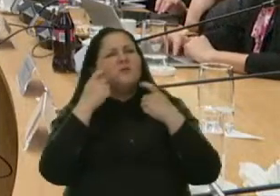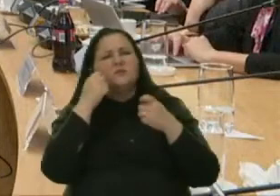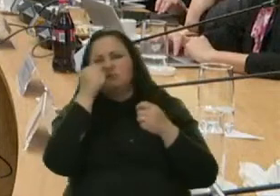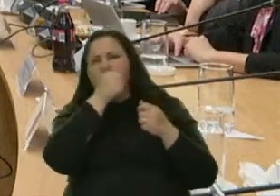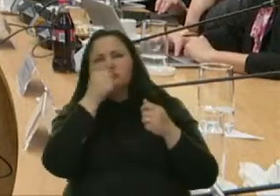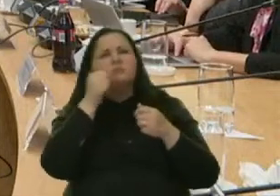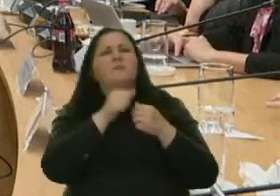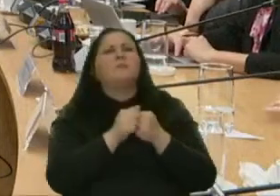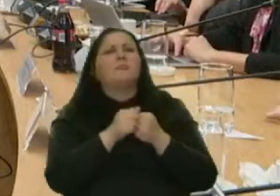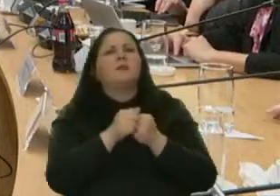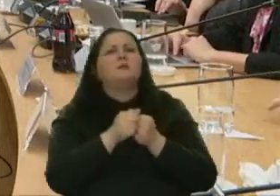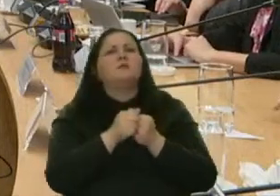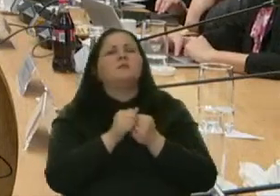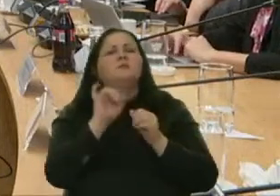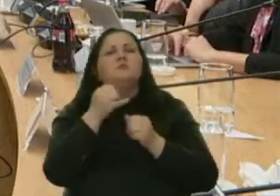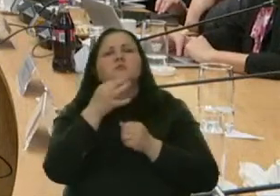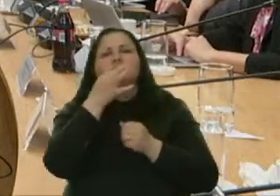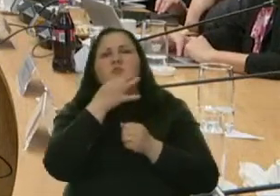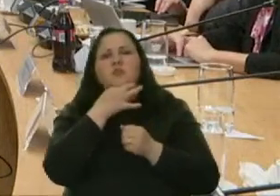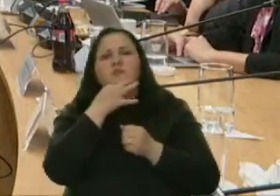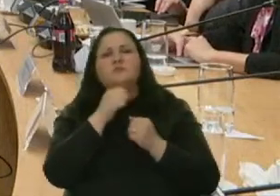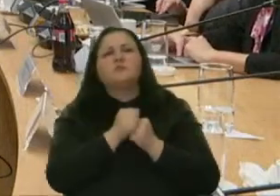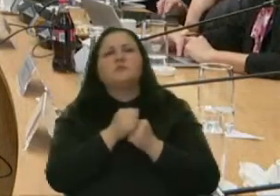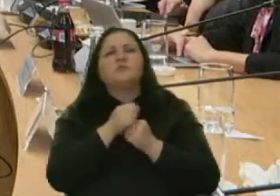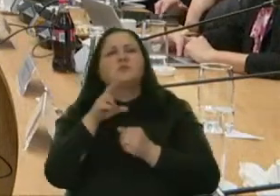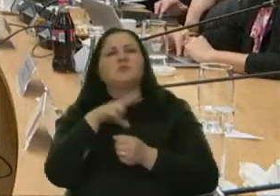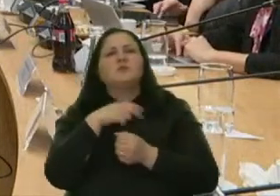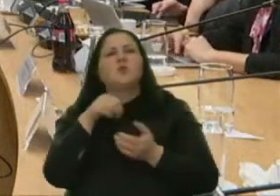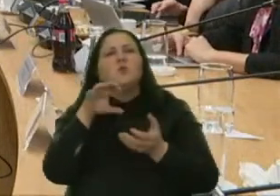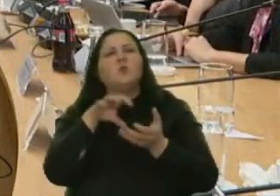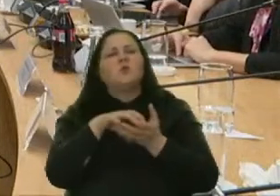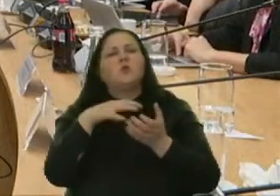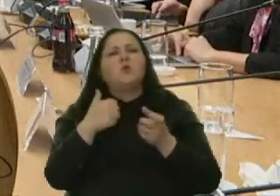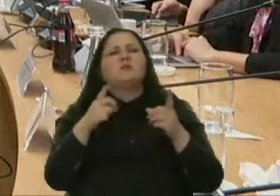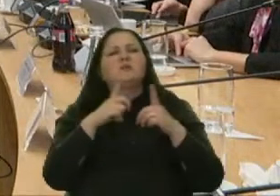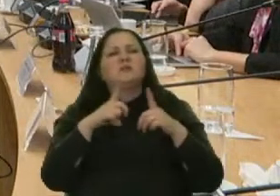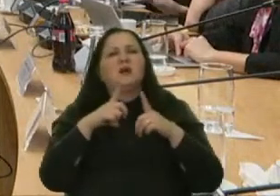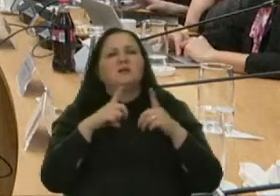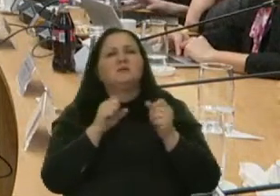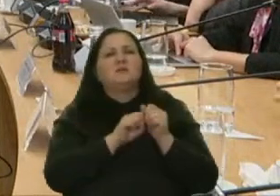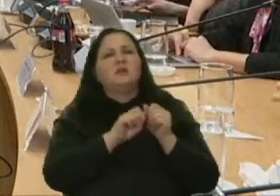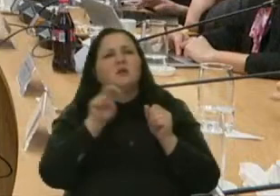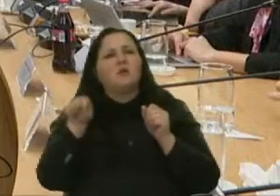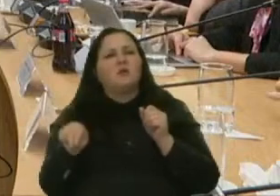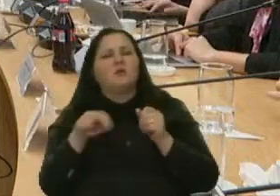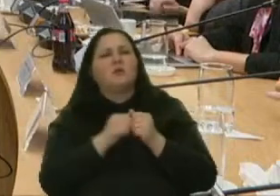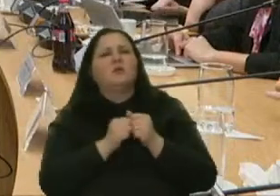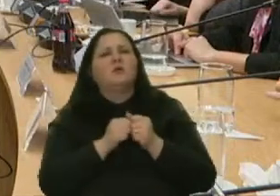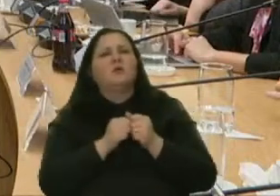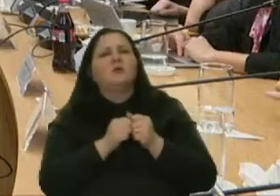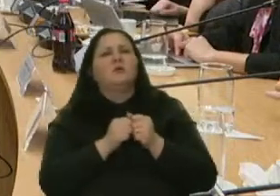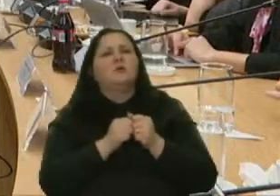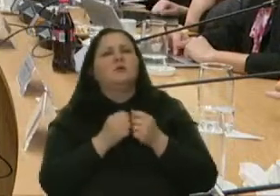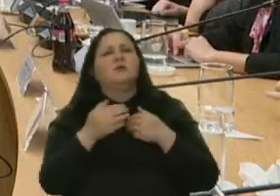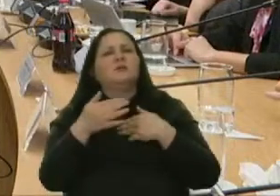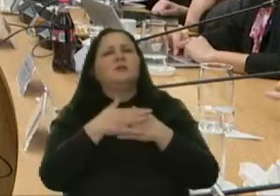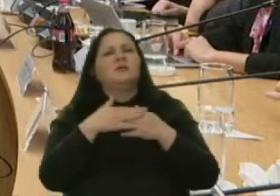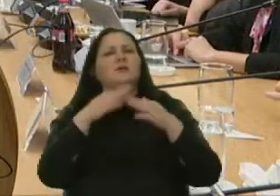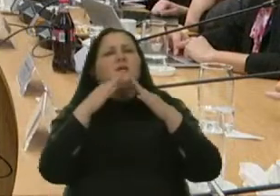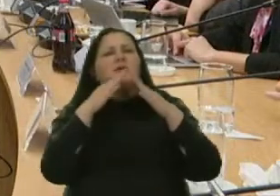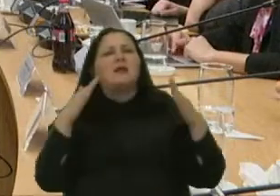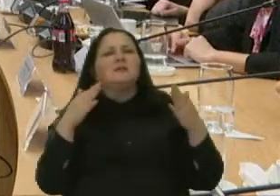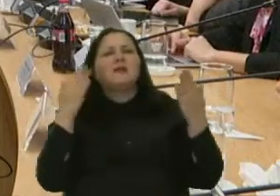am discutat și anul trecut și mi a spus Domnul viceprimar că este în lucru o astfel de stație de descărcare ă lângă casa